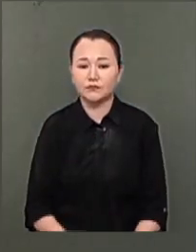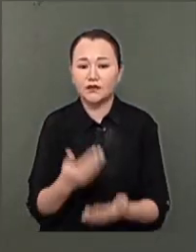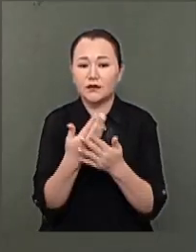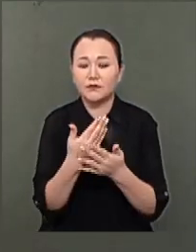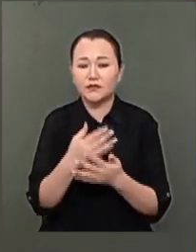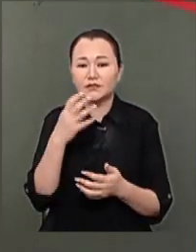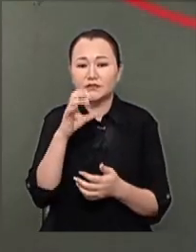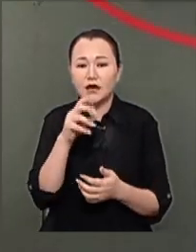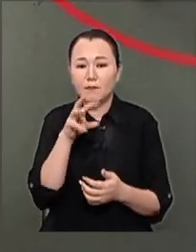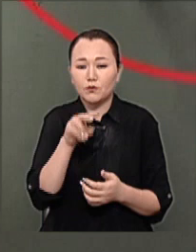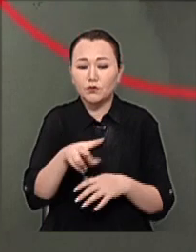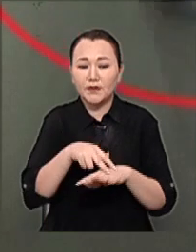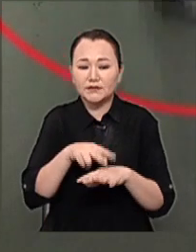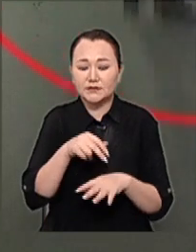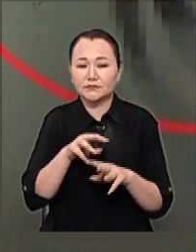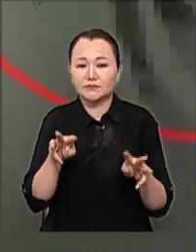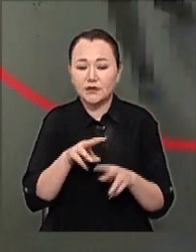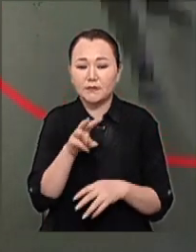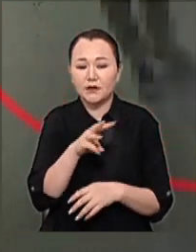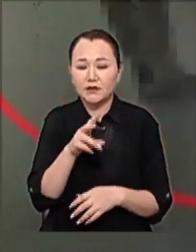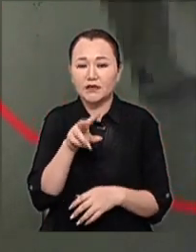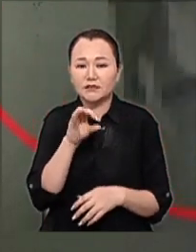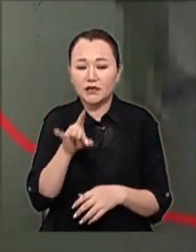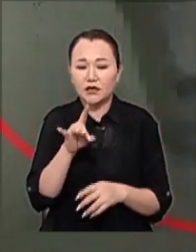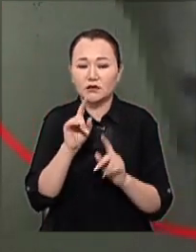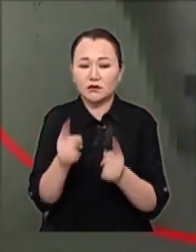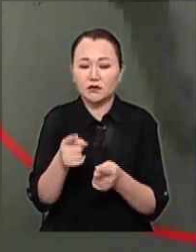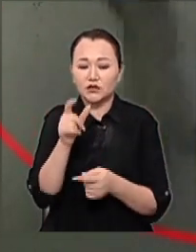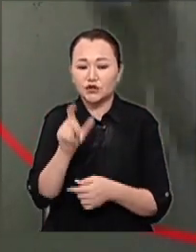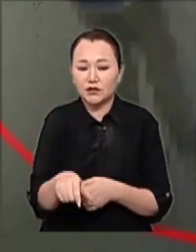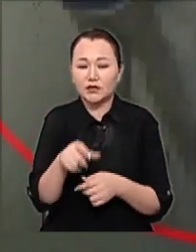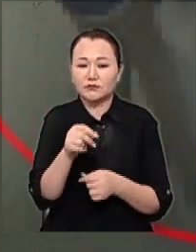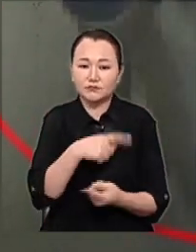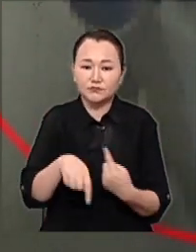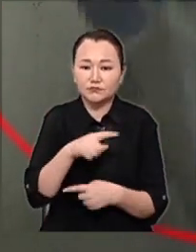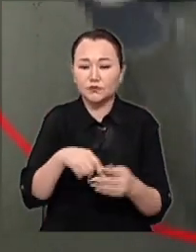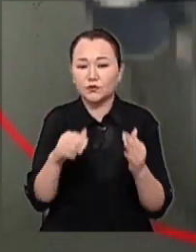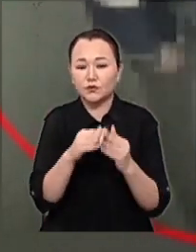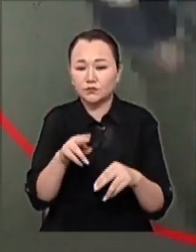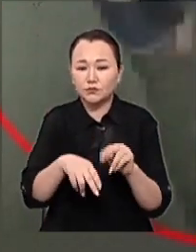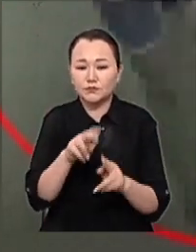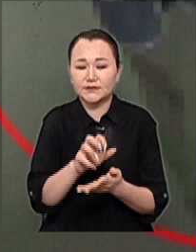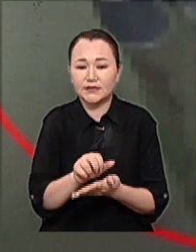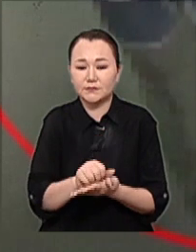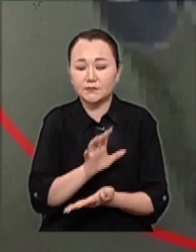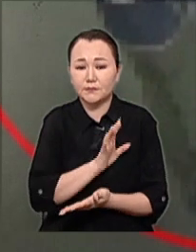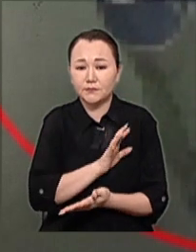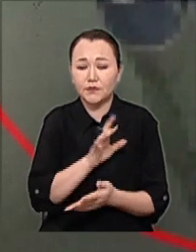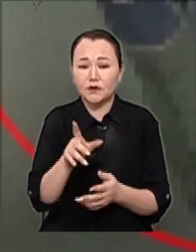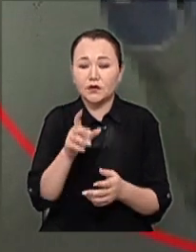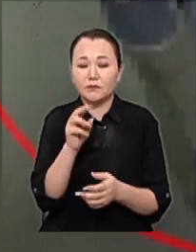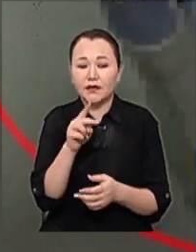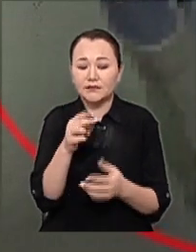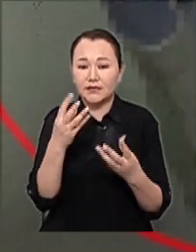Мәселен, Стамбулдың полиция департаменті Мехмет Ясар Коскунды қамауға алып отыр. Кәсіпкер жылжымайтын мүлік салумен айналысқан. Ал жұма